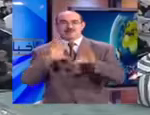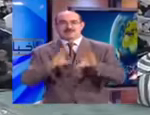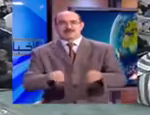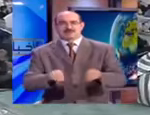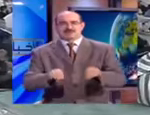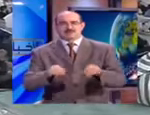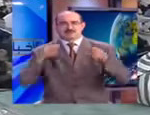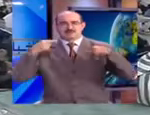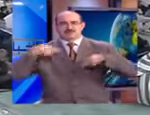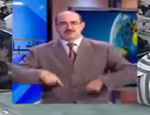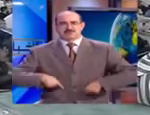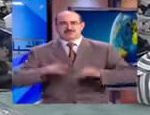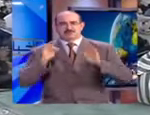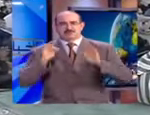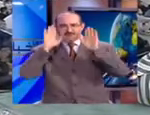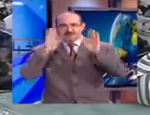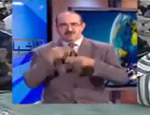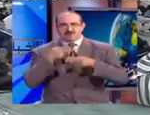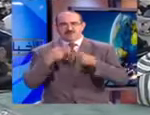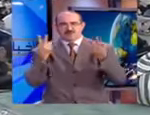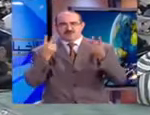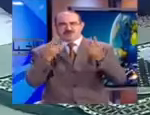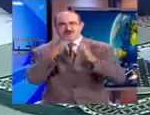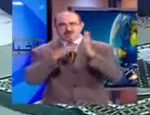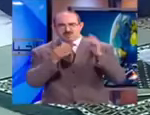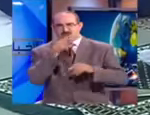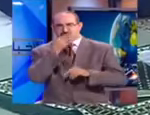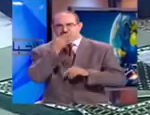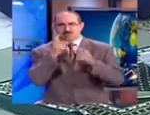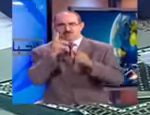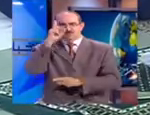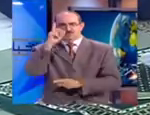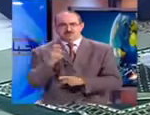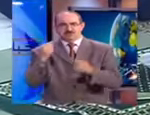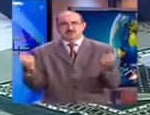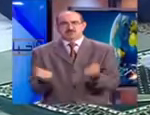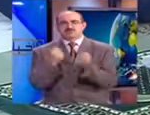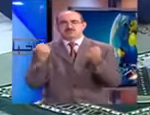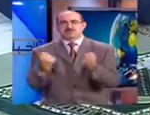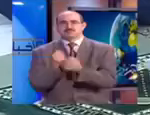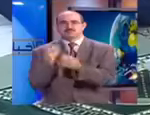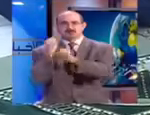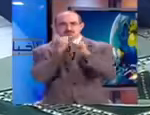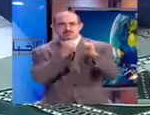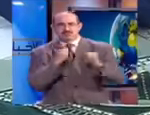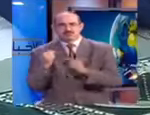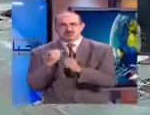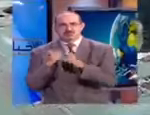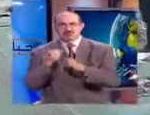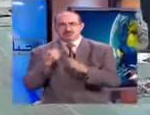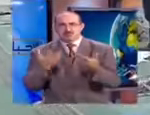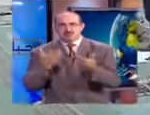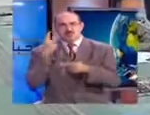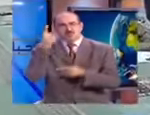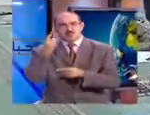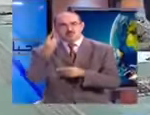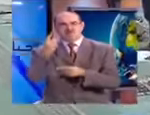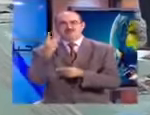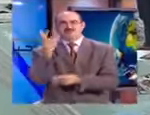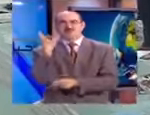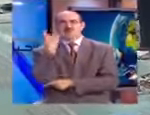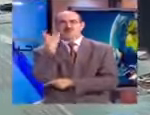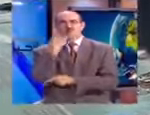وزارة الشؤون الدينية والأوقاف في بيان لها عن انطلاق حملات التنظيف والتعقيم اليوم للمساجد